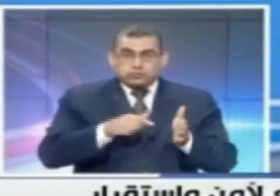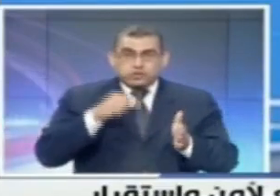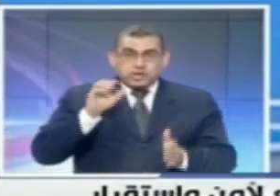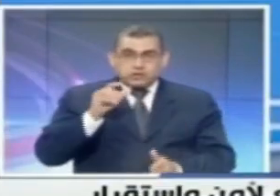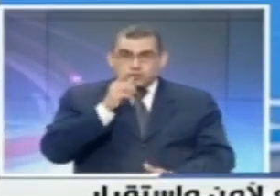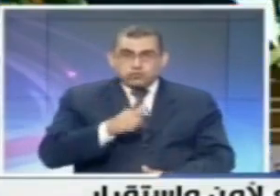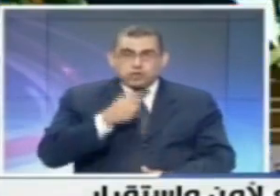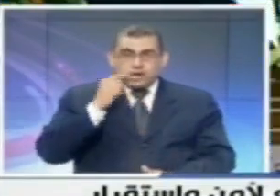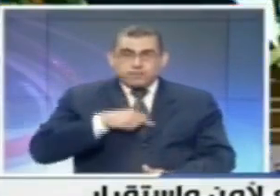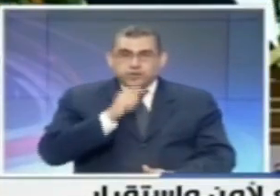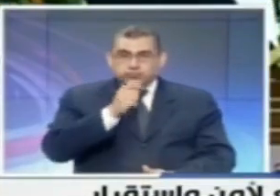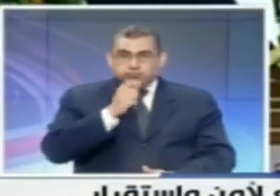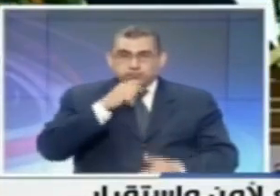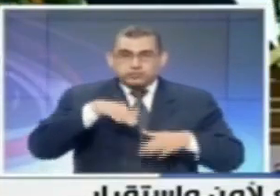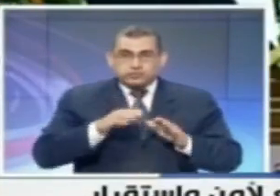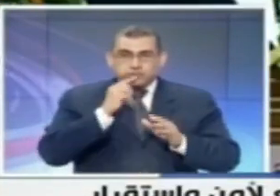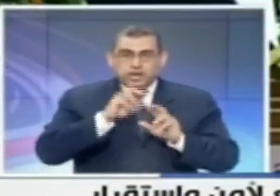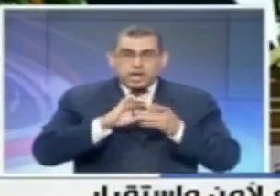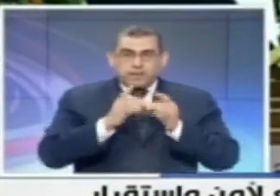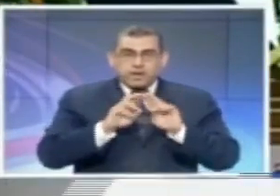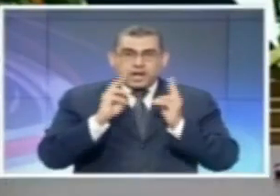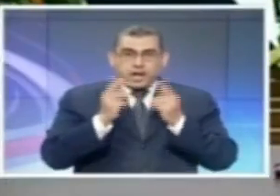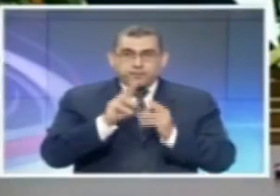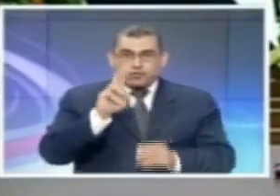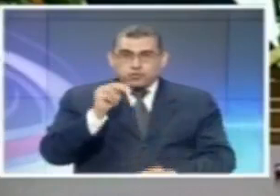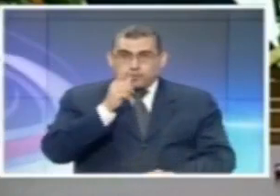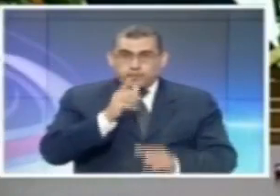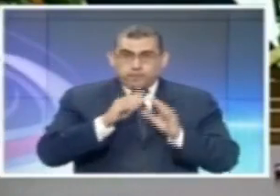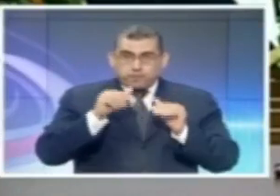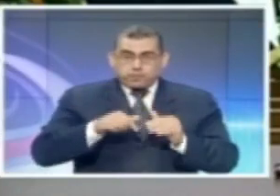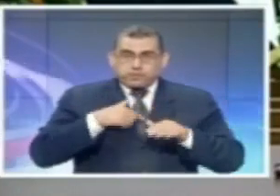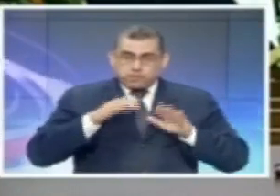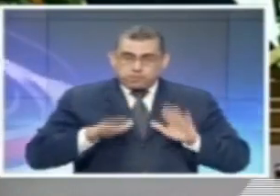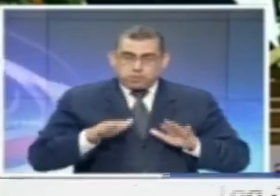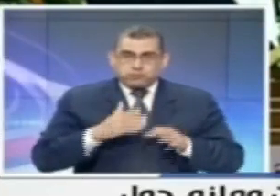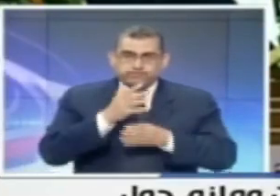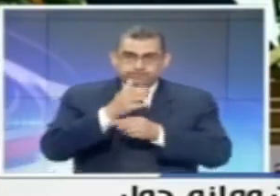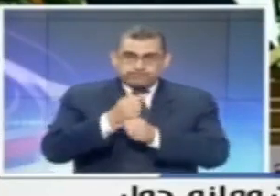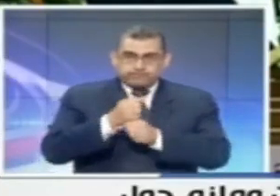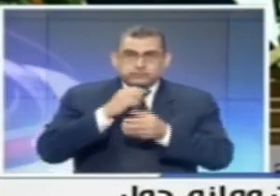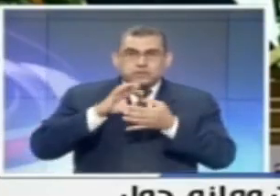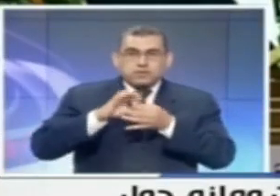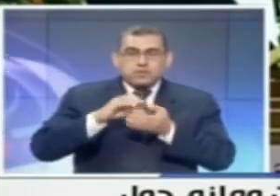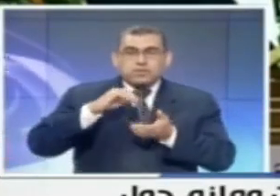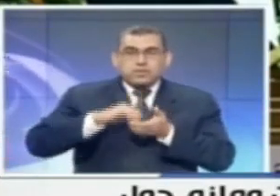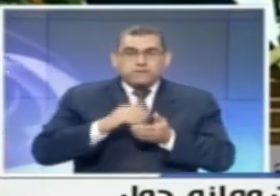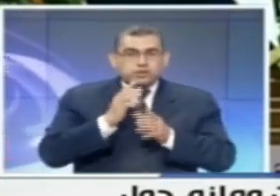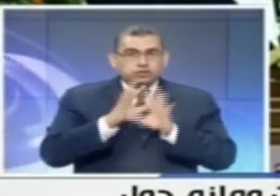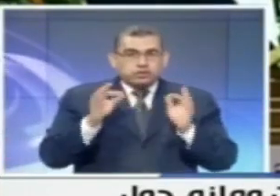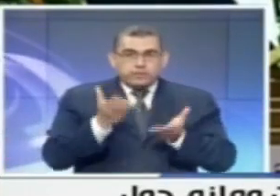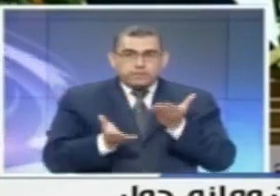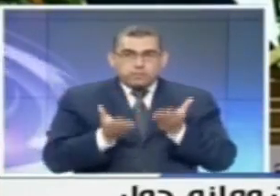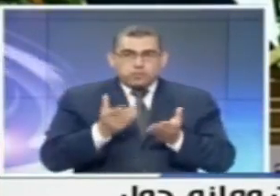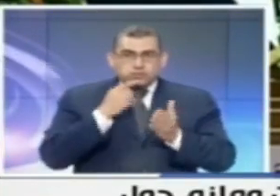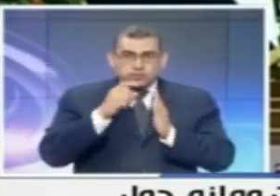خلال كلمات أمام الجمعية العامة للأمم المتحدة على أن مصر ما تزال تتمسك بالتوصل لاتفاق شامل